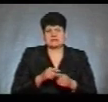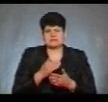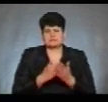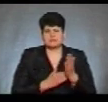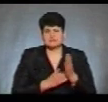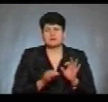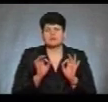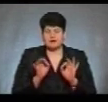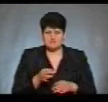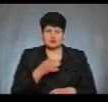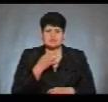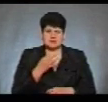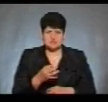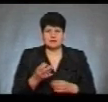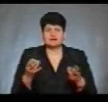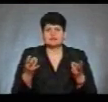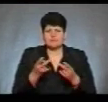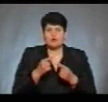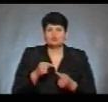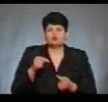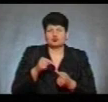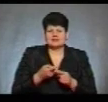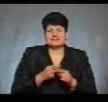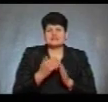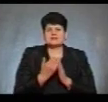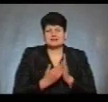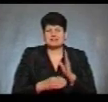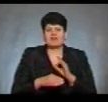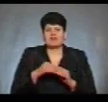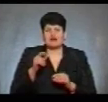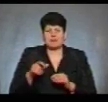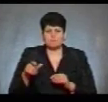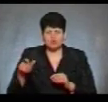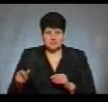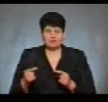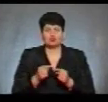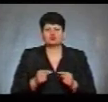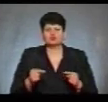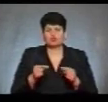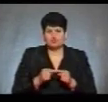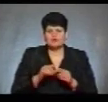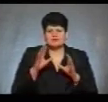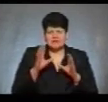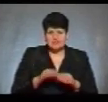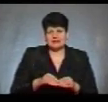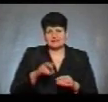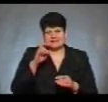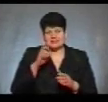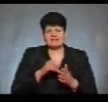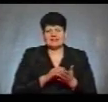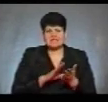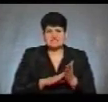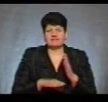Правильно сказали, треба уточнювати ці списки виборців. До речі, уточнюється взагалі сам державний реєстр виборців, він